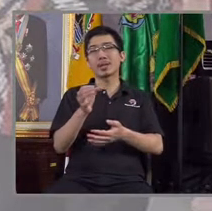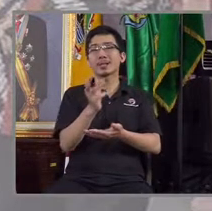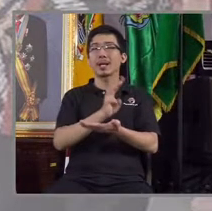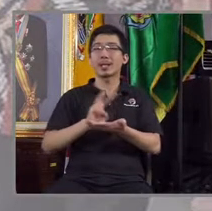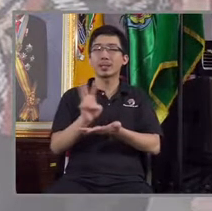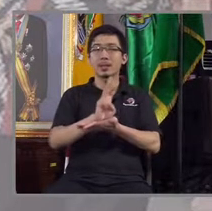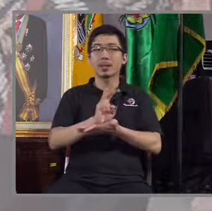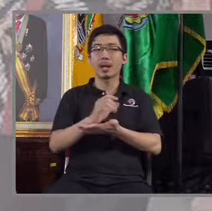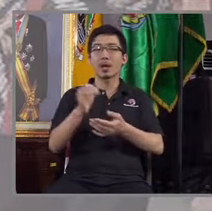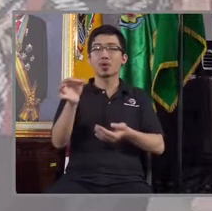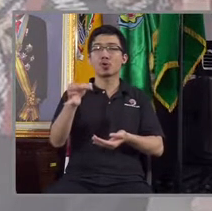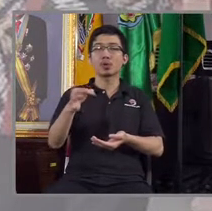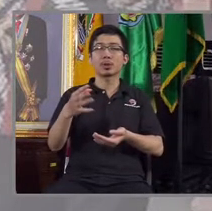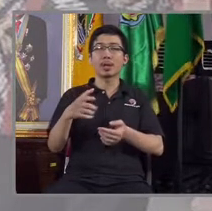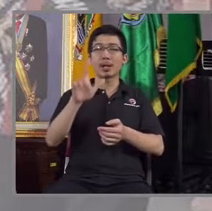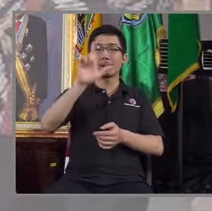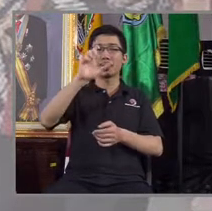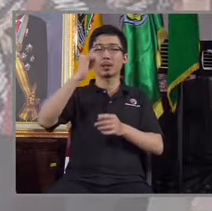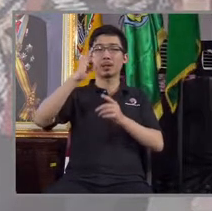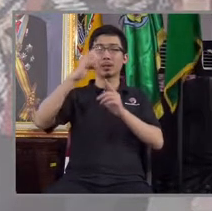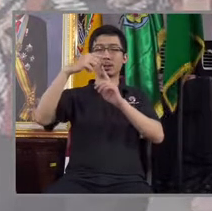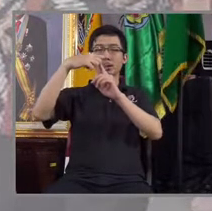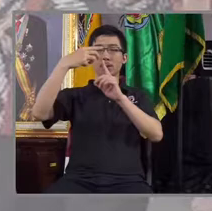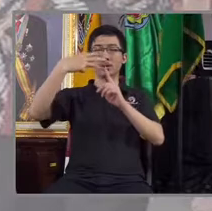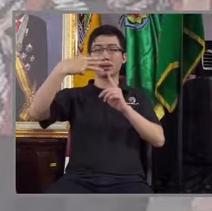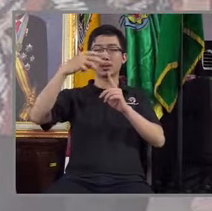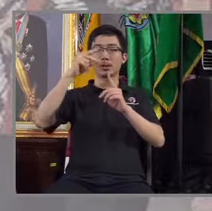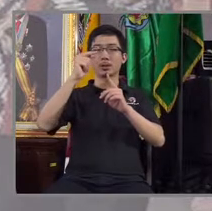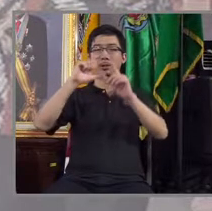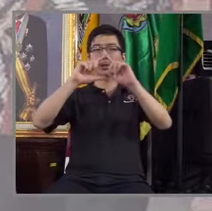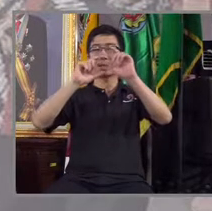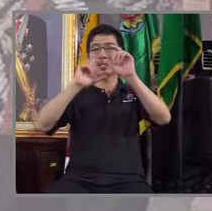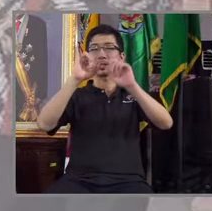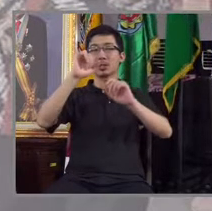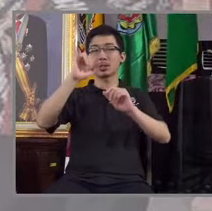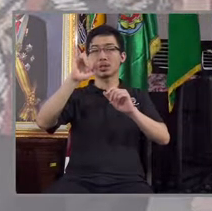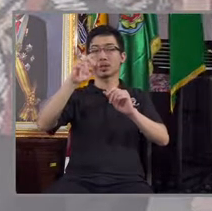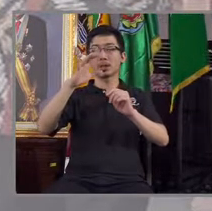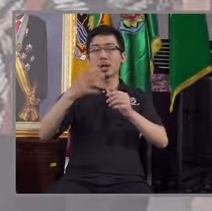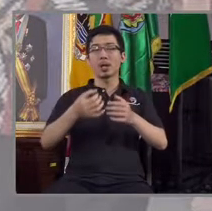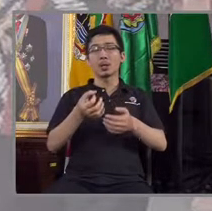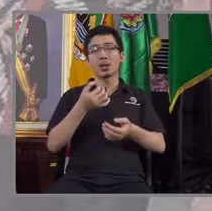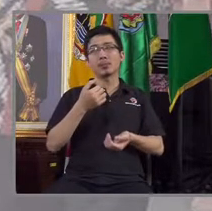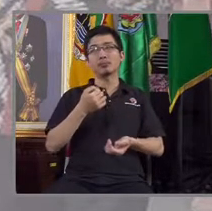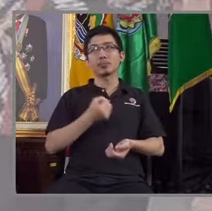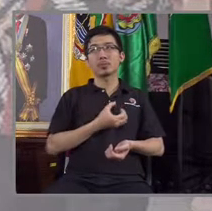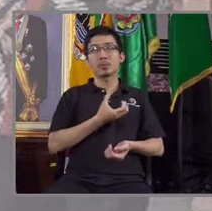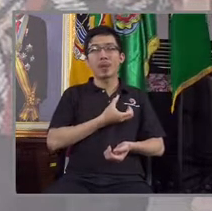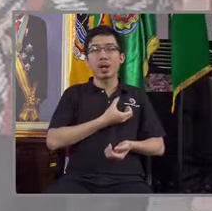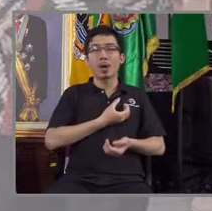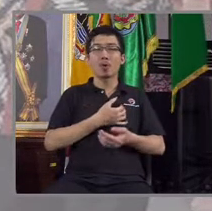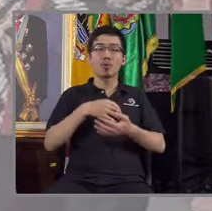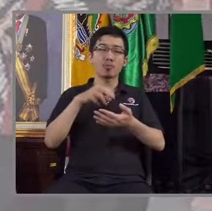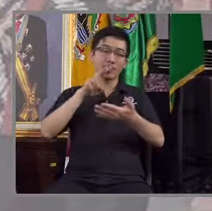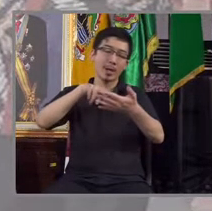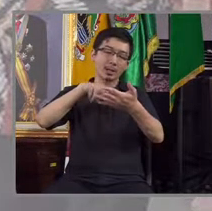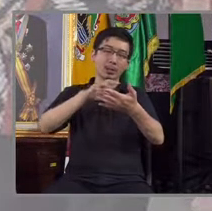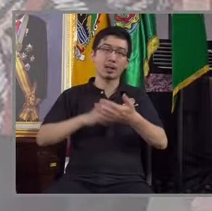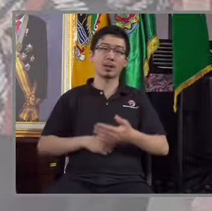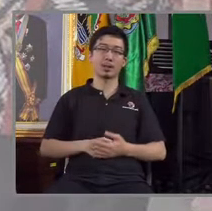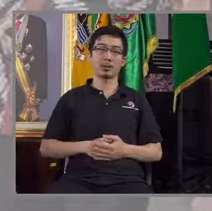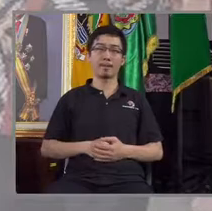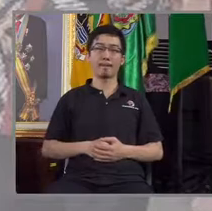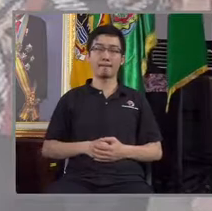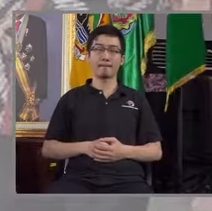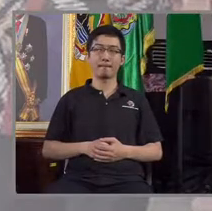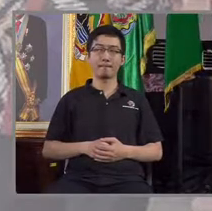kecamatan ada 204 RW ada taman baca. Kemudian yang kedua guyub RW, ini